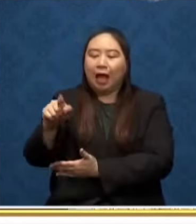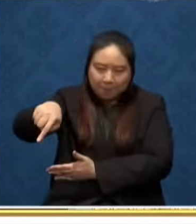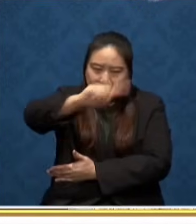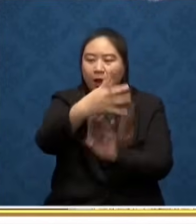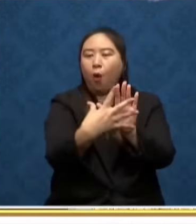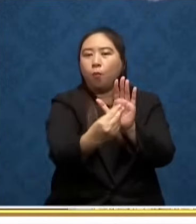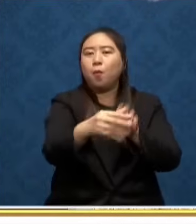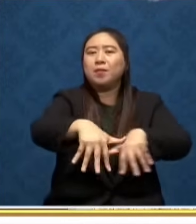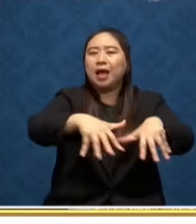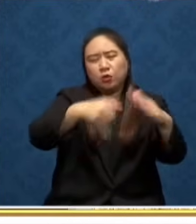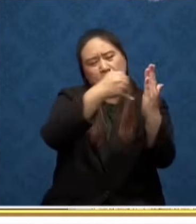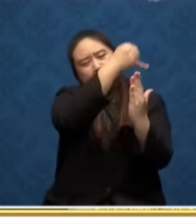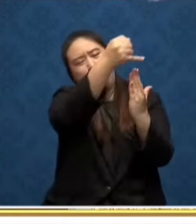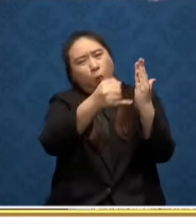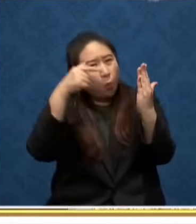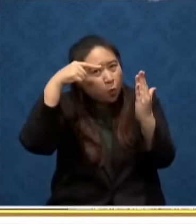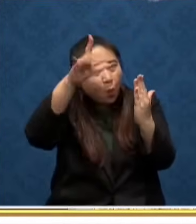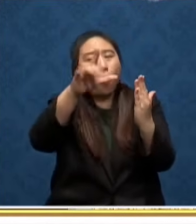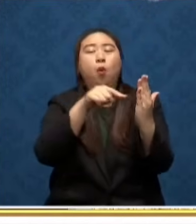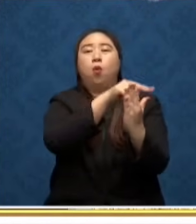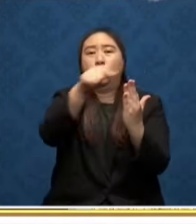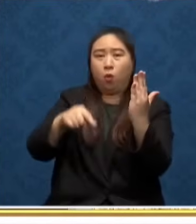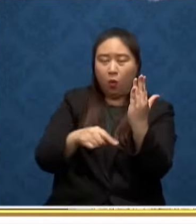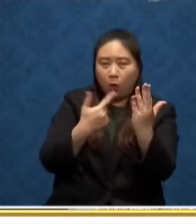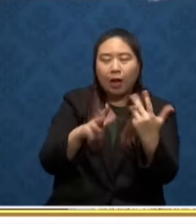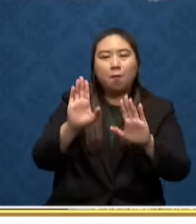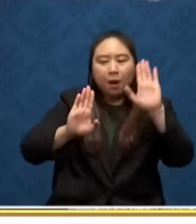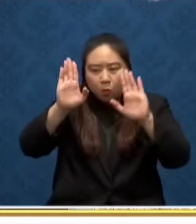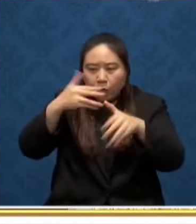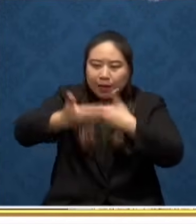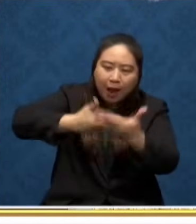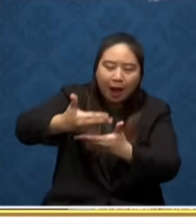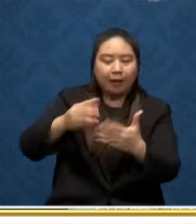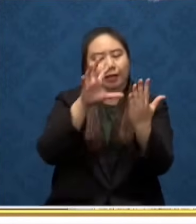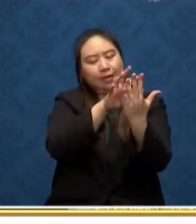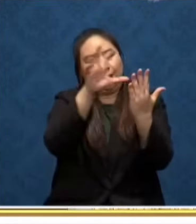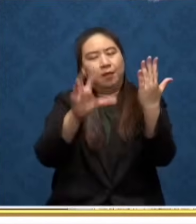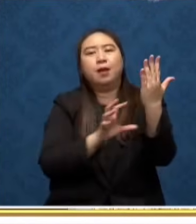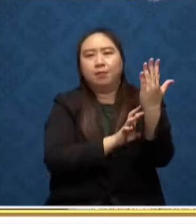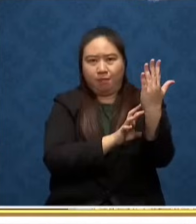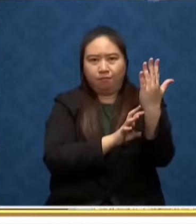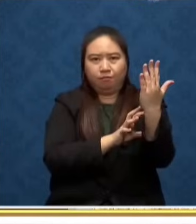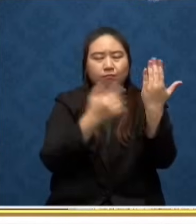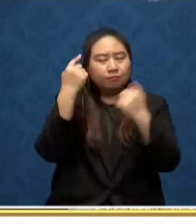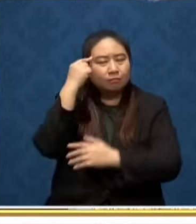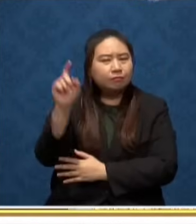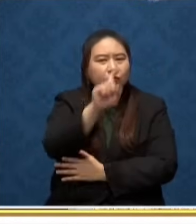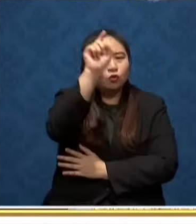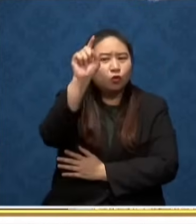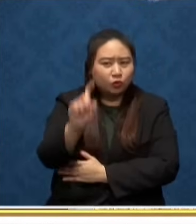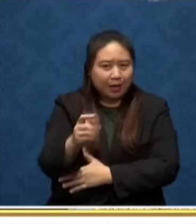ใช้เทคโนโลยีประมูลขายงานกันตามภูมิภาคต่างๆสิ่งที่น่าสงสัยนะคะคือง